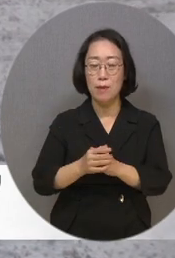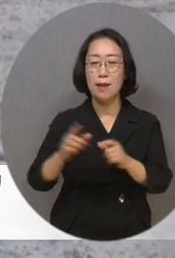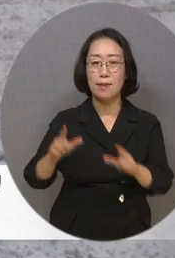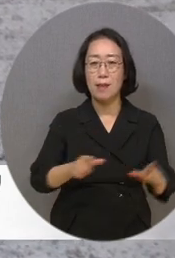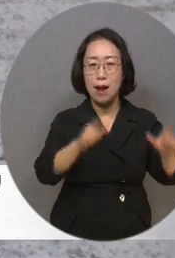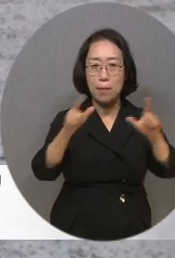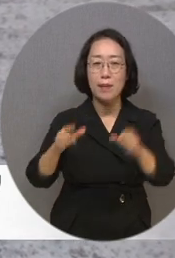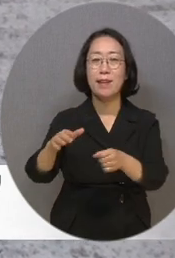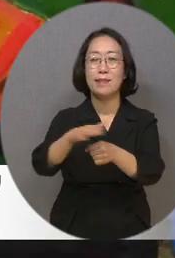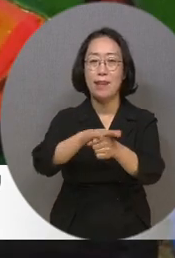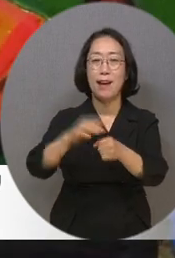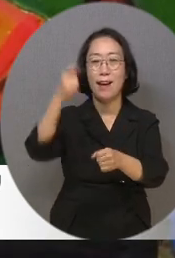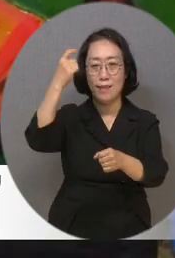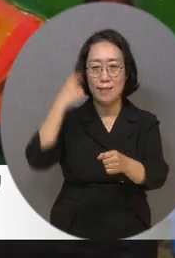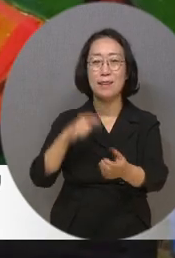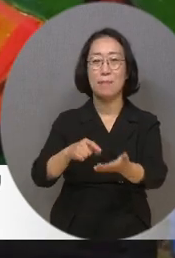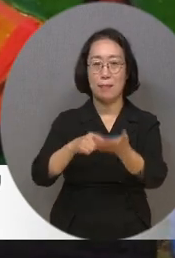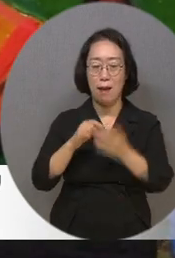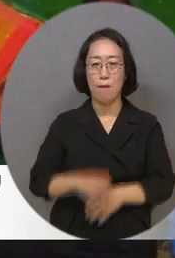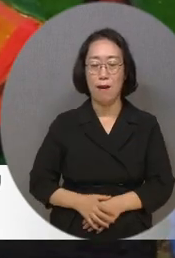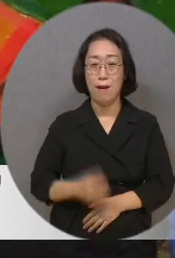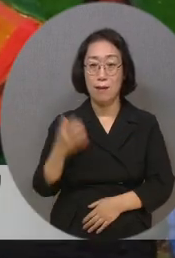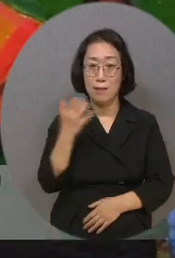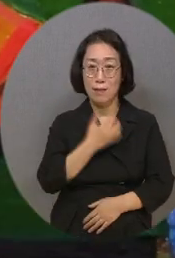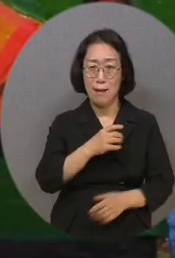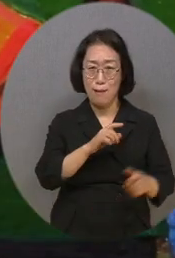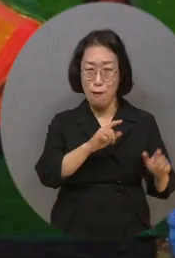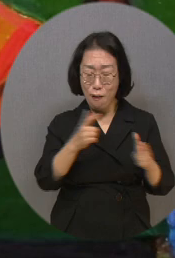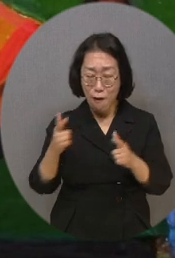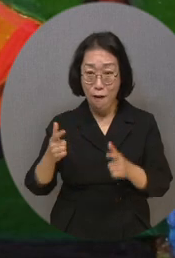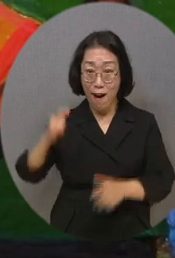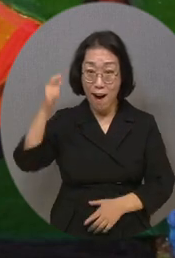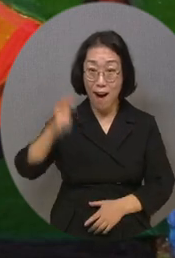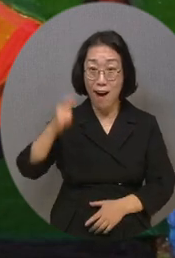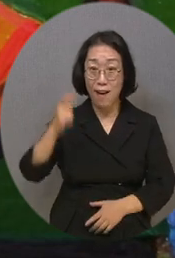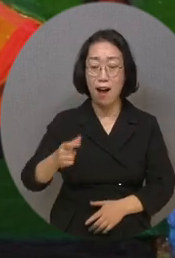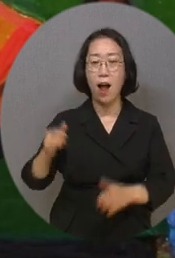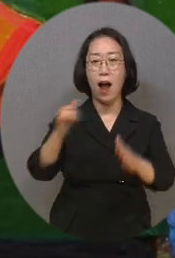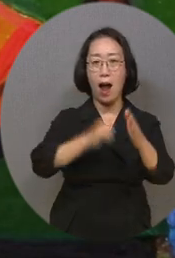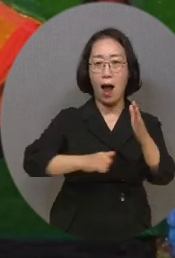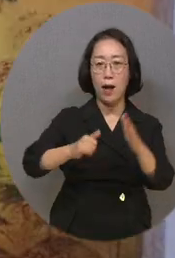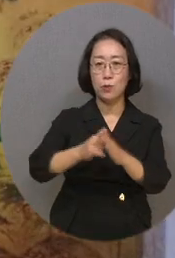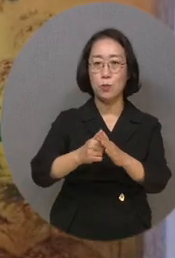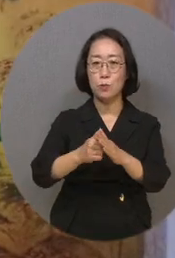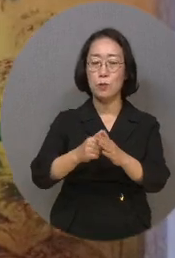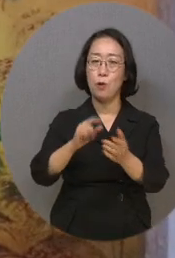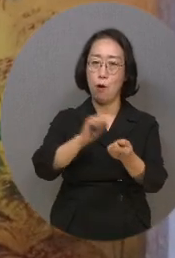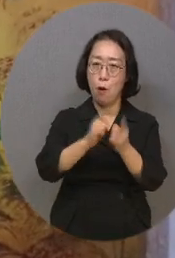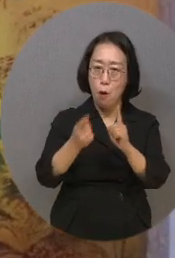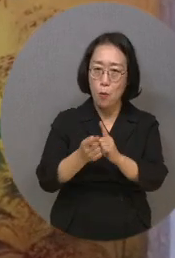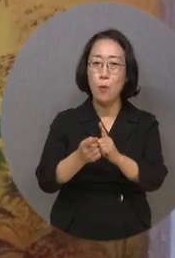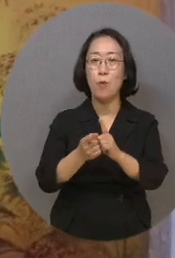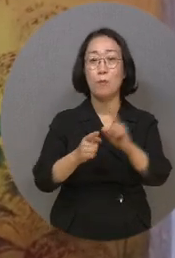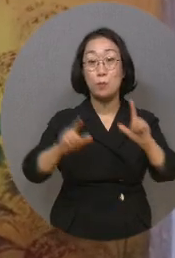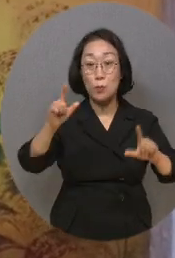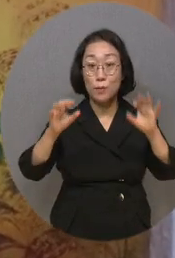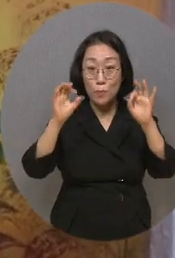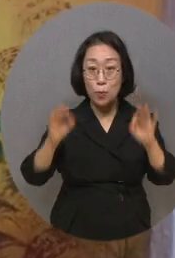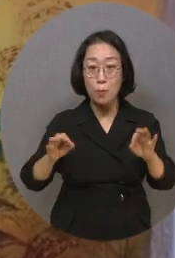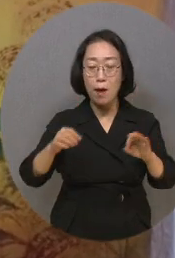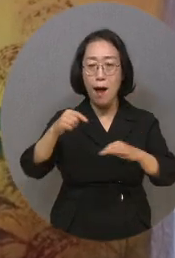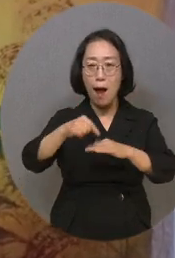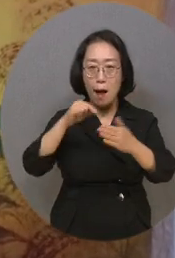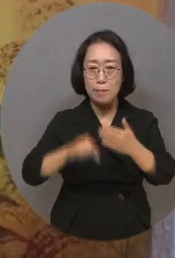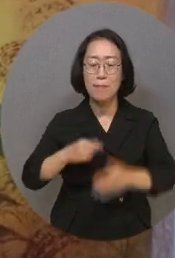느껴집니다. 화려한 색감 위에 가족이 모여 서로에게 기대어 있는 모습은 화백의 따뜻한 감성이